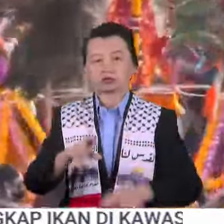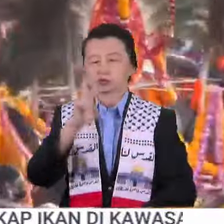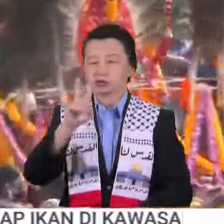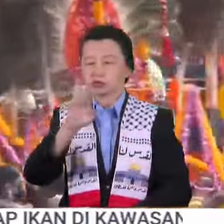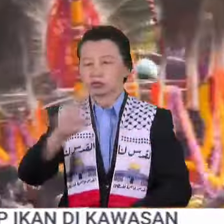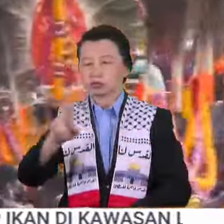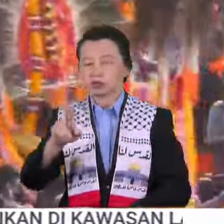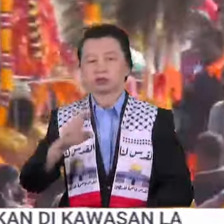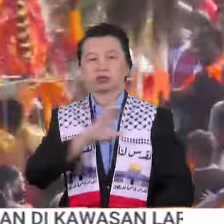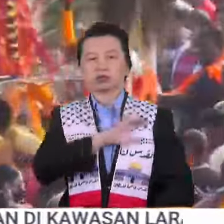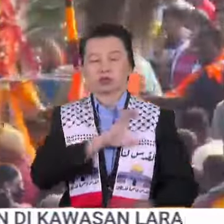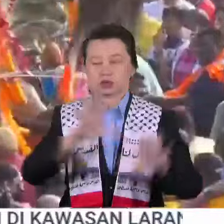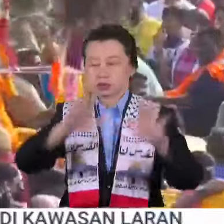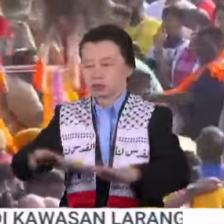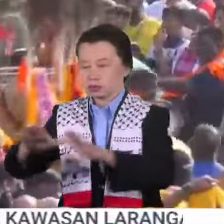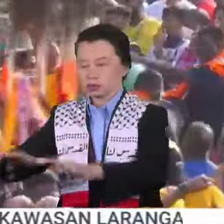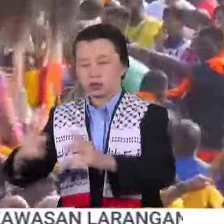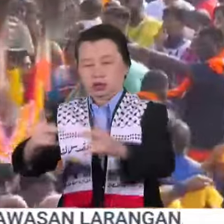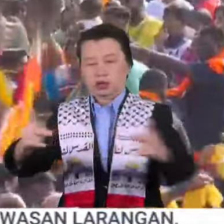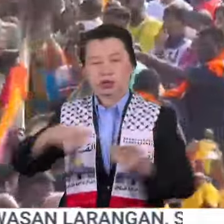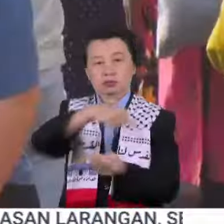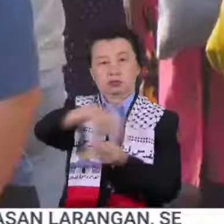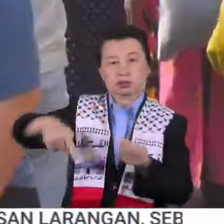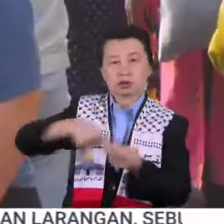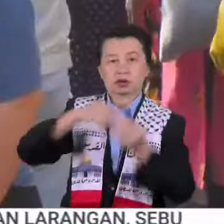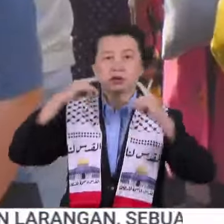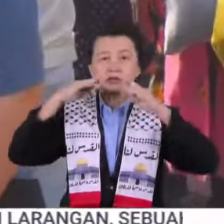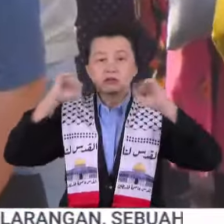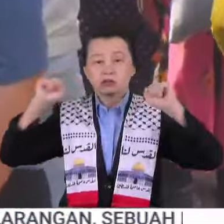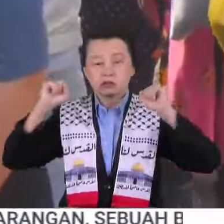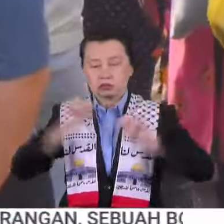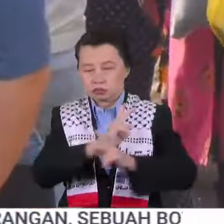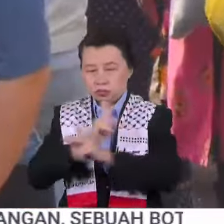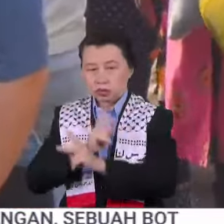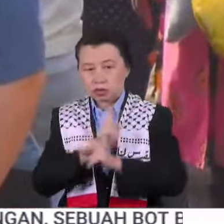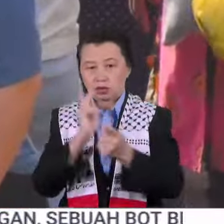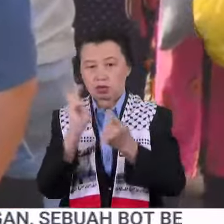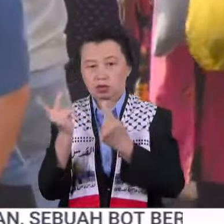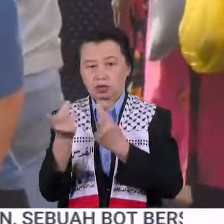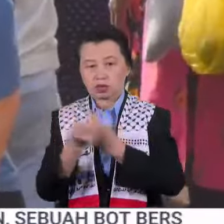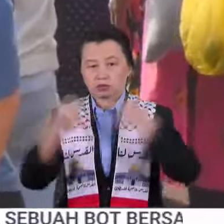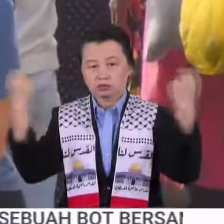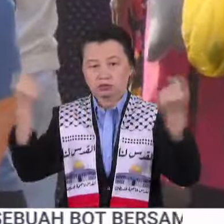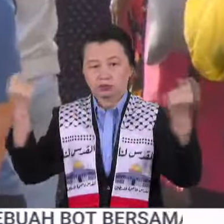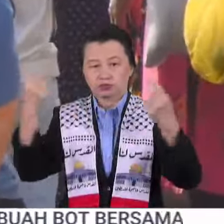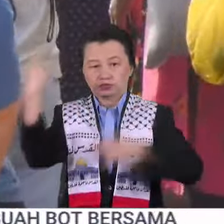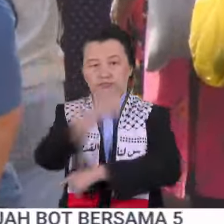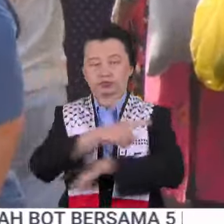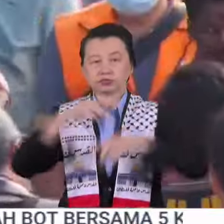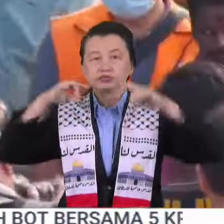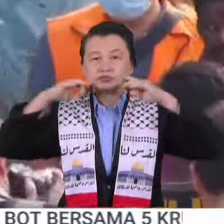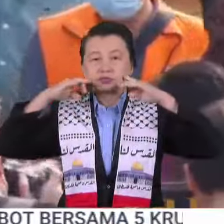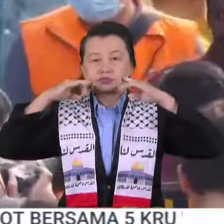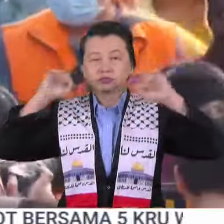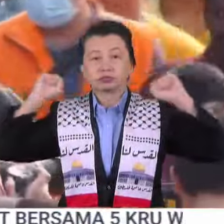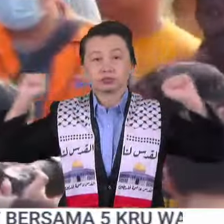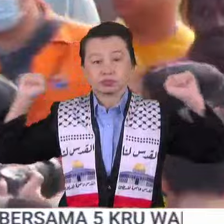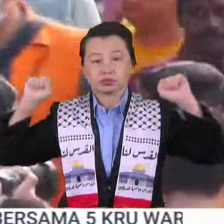2,000 anggota polis ditempatkan di sekitar kawasan Batu Caves bagi mengawal keadaan sempena sambutan perayaan Thai Pusam kali